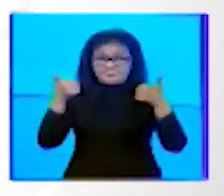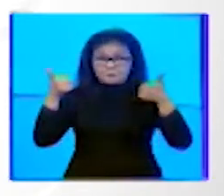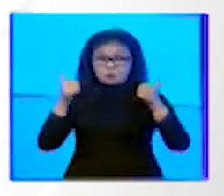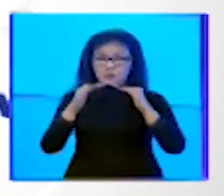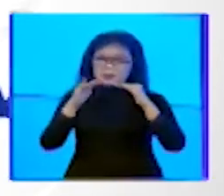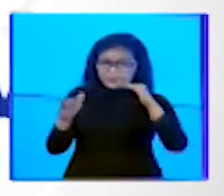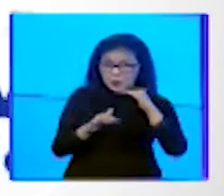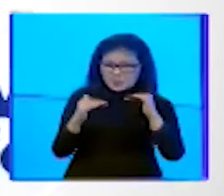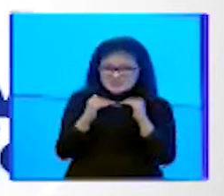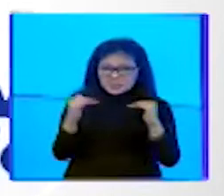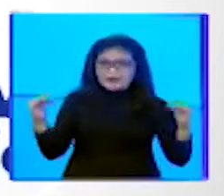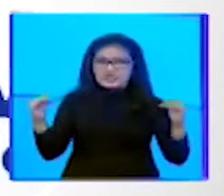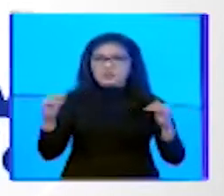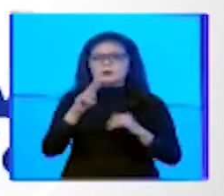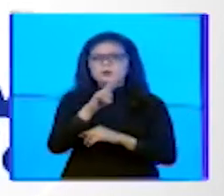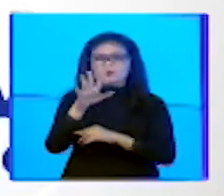bawah 82%.